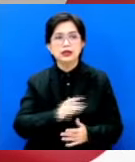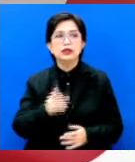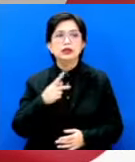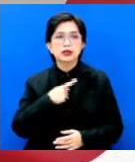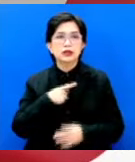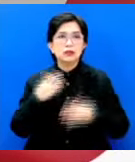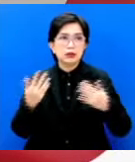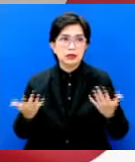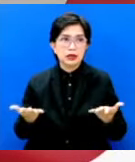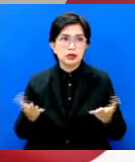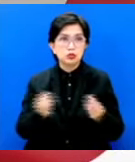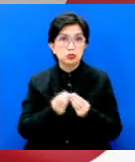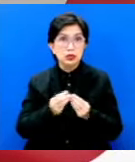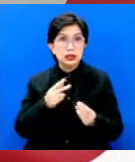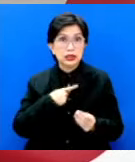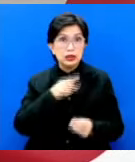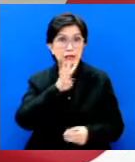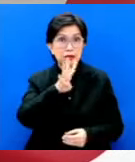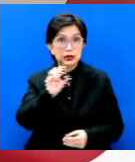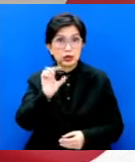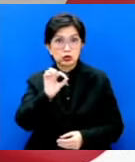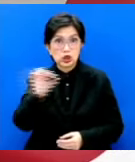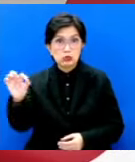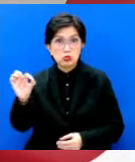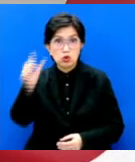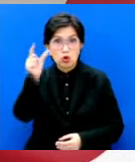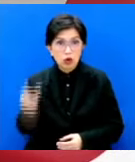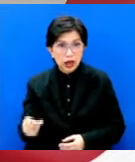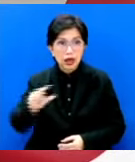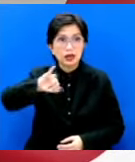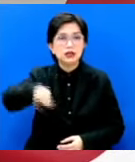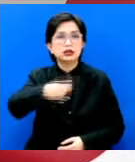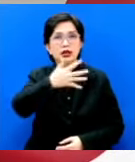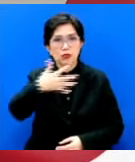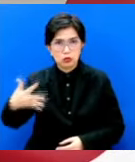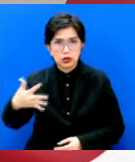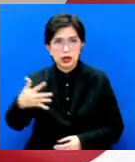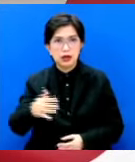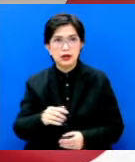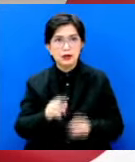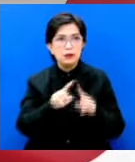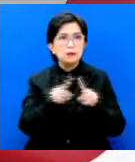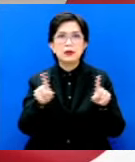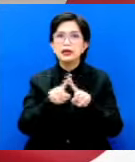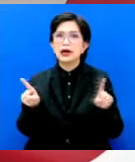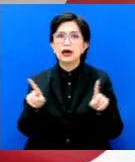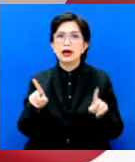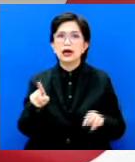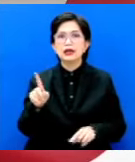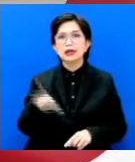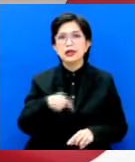apabedanyakita,400.000penduduk KotaJayapura,sepertiyangsayasebutkantadi, denganYapenyanghanyaRp